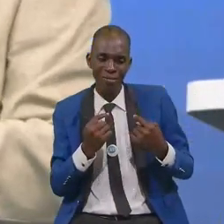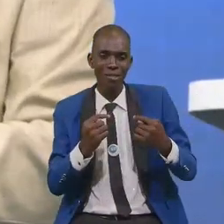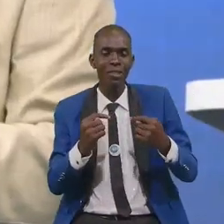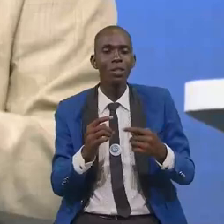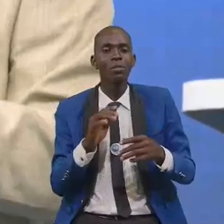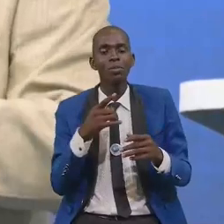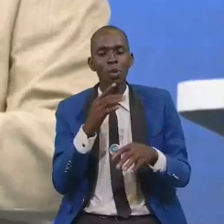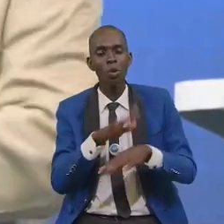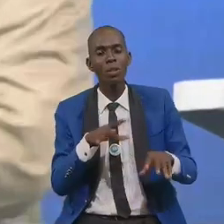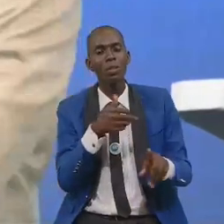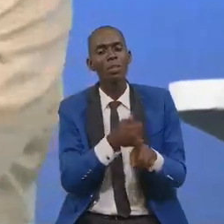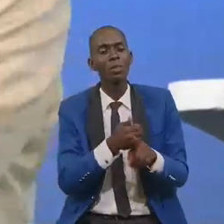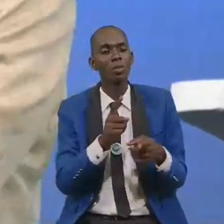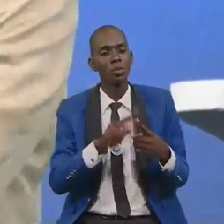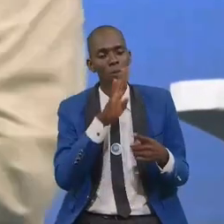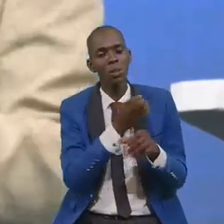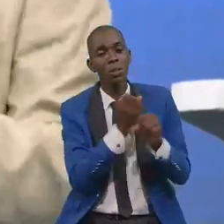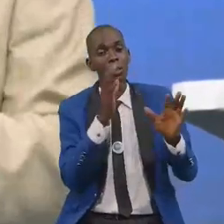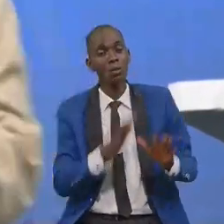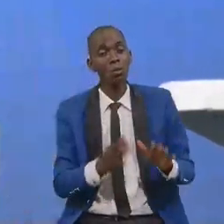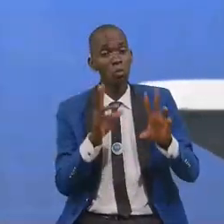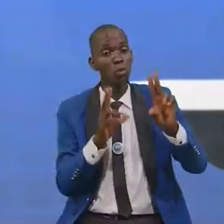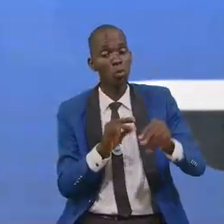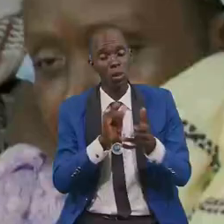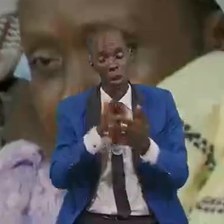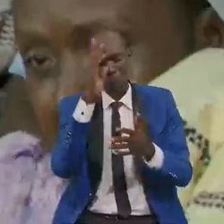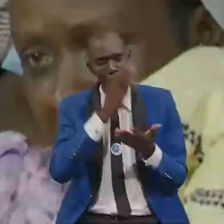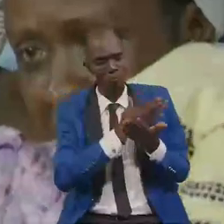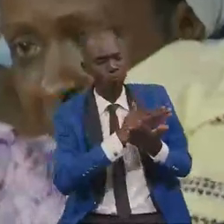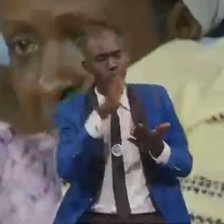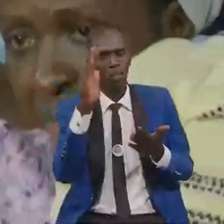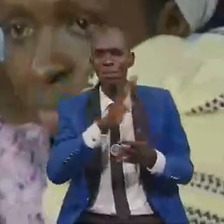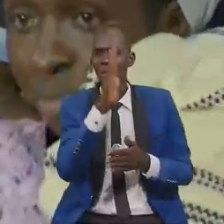son libérateur il les a abandonnés